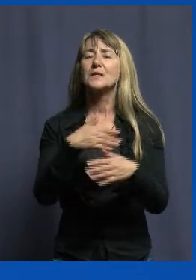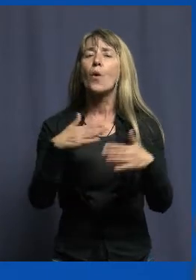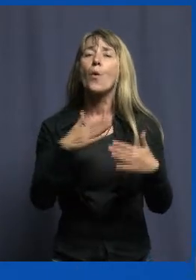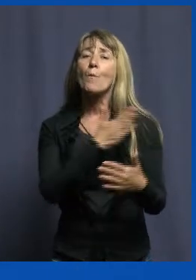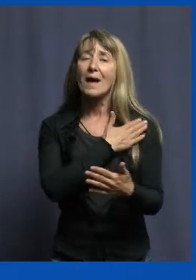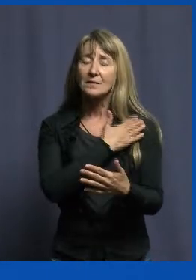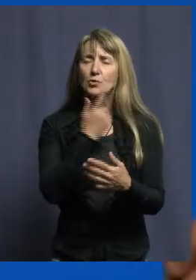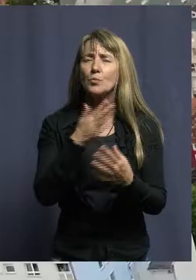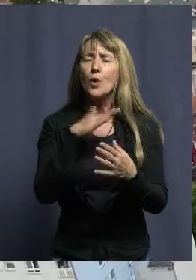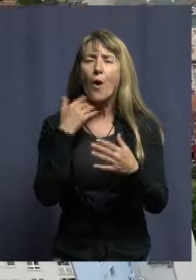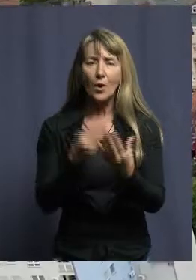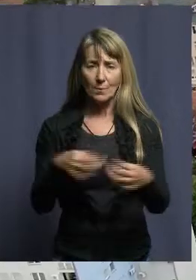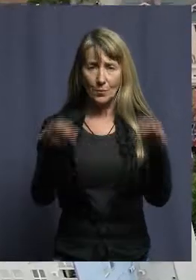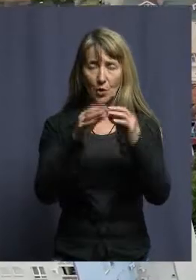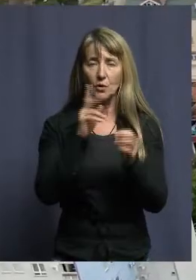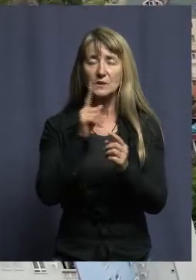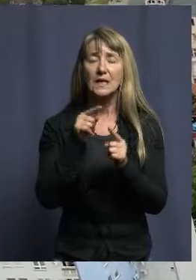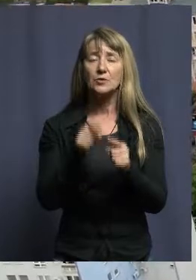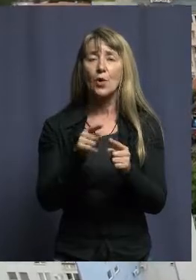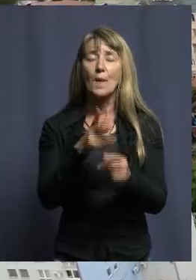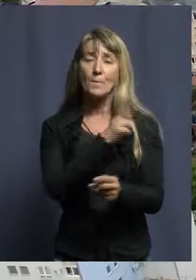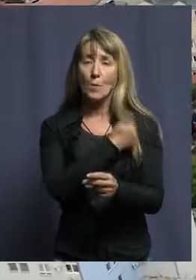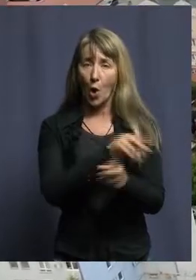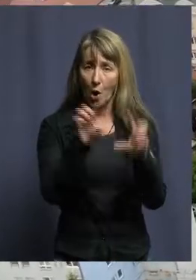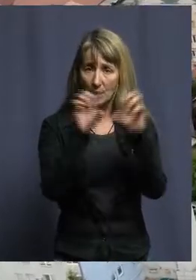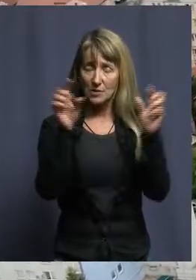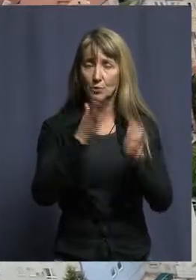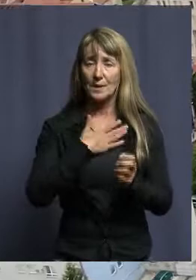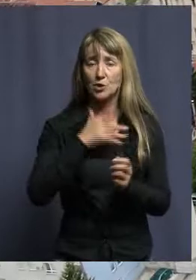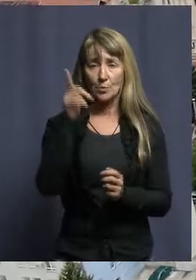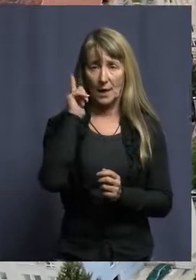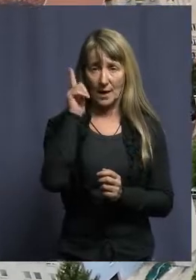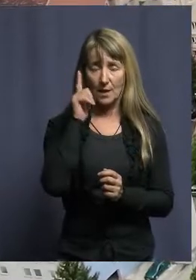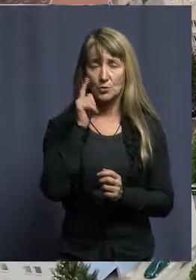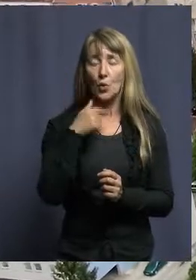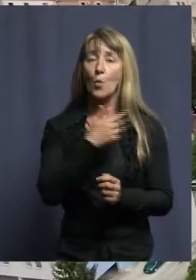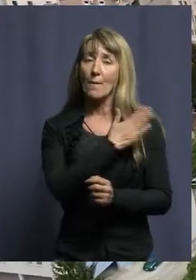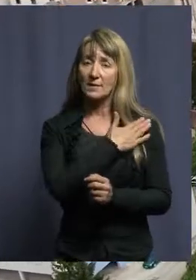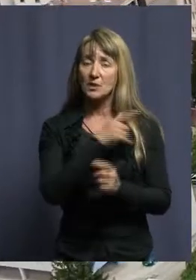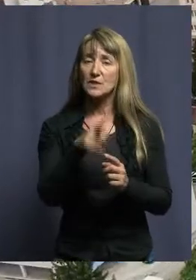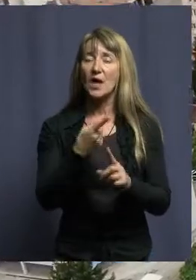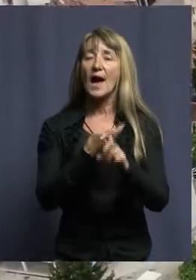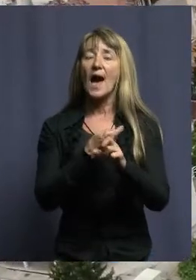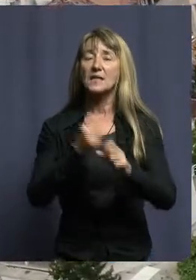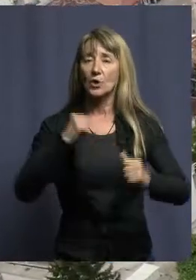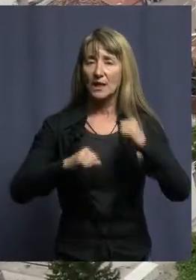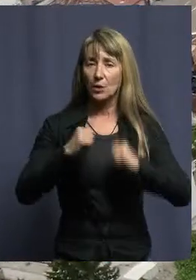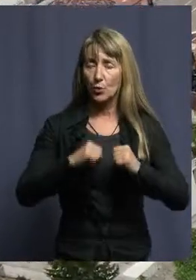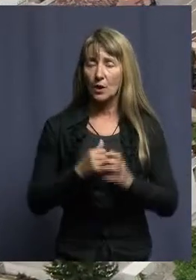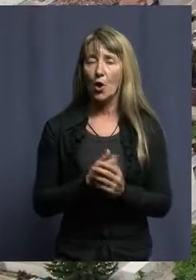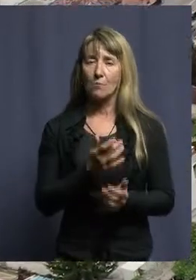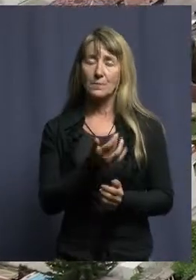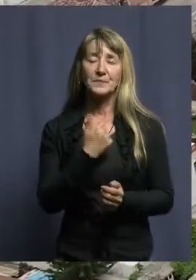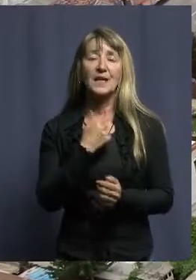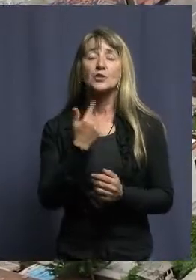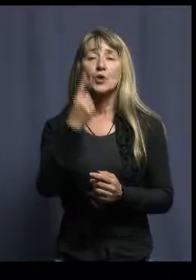sa mnogim projektima koje ćemo imati, recimo sa tom bolnicom našom, gradskom, u mandatu, sa tom kardiohirurgijom u mandatu, i